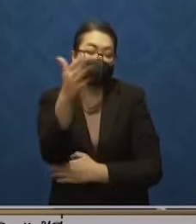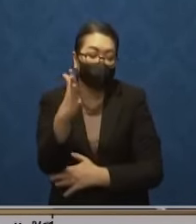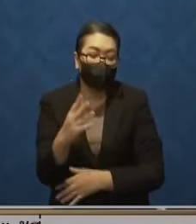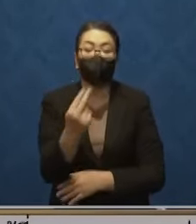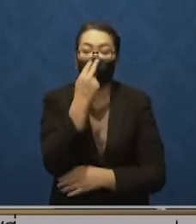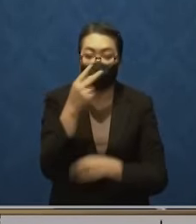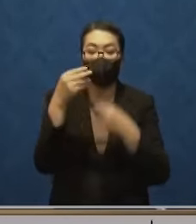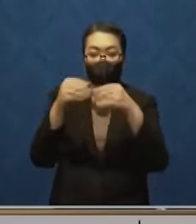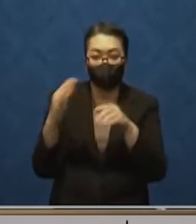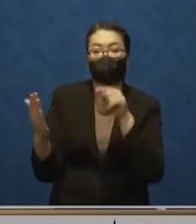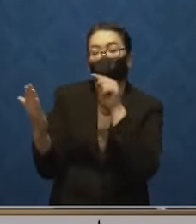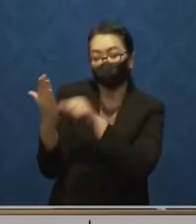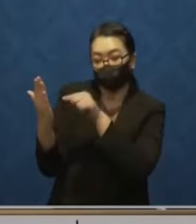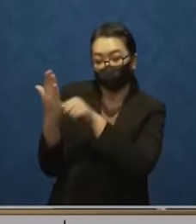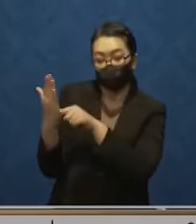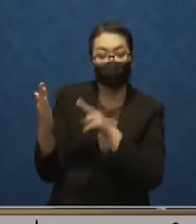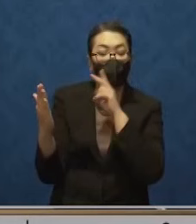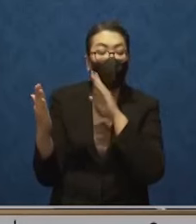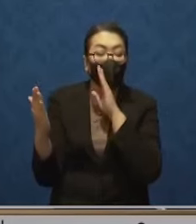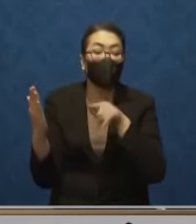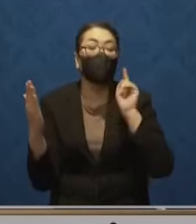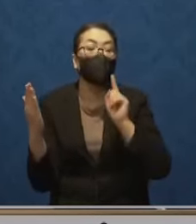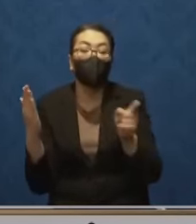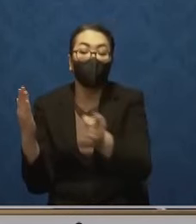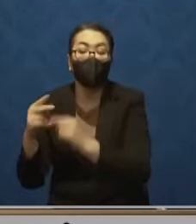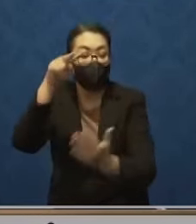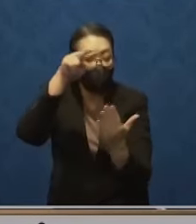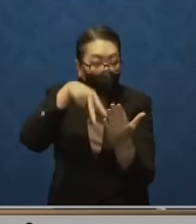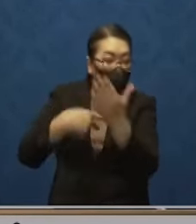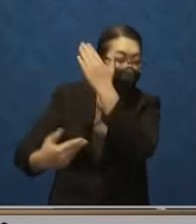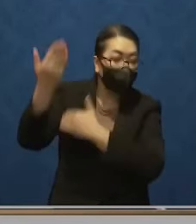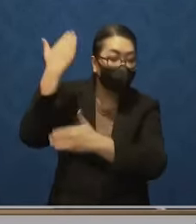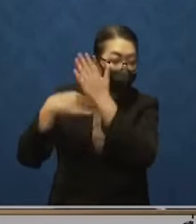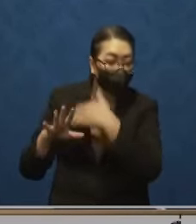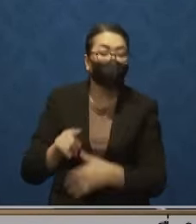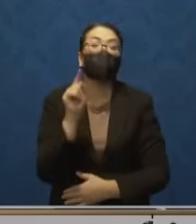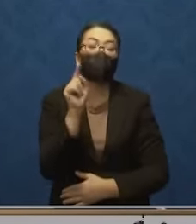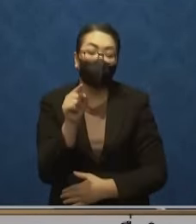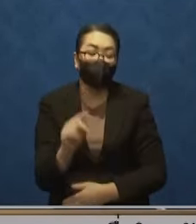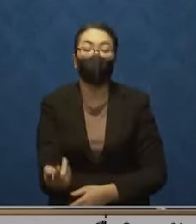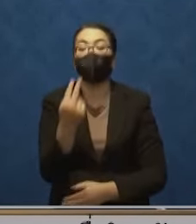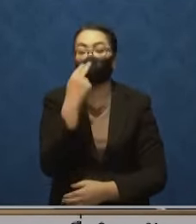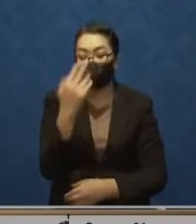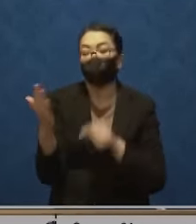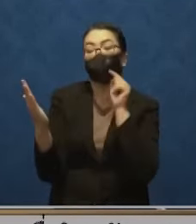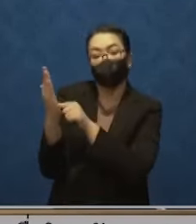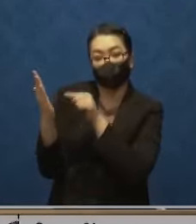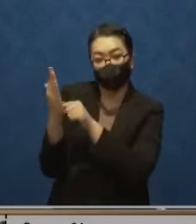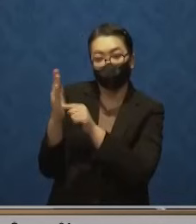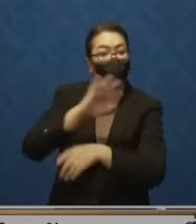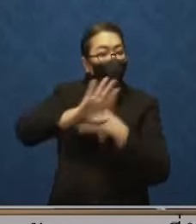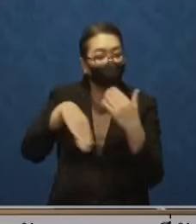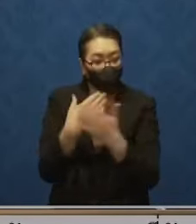บานนี้และเวลาที่ท่านว่าใครว่าไม่อ่านประวัติศาสตร์ท่านก็มองที่กระจกบานนี้ทั้งหม